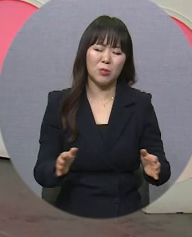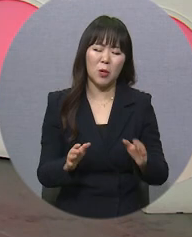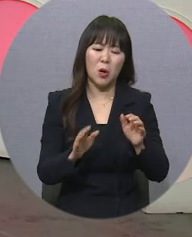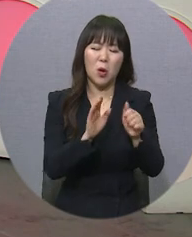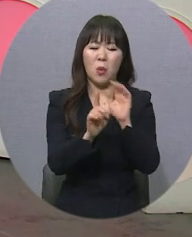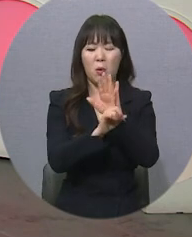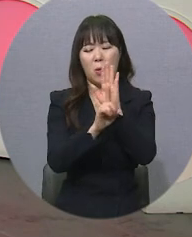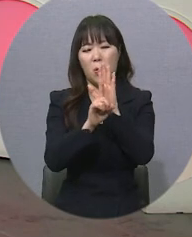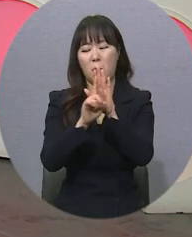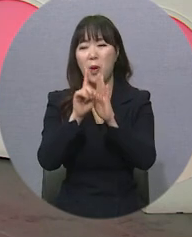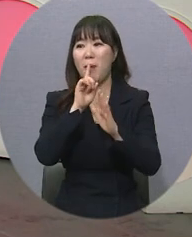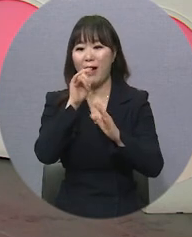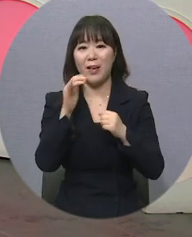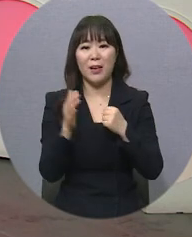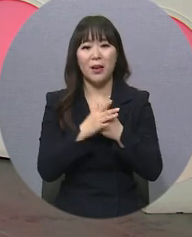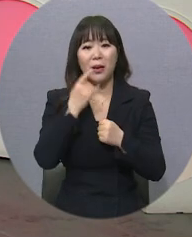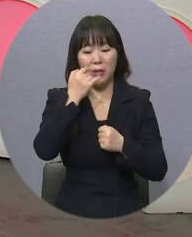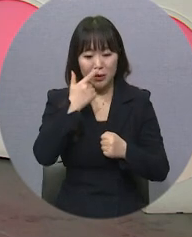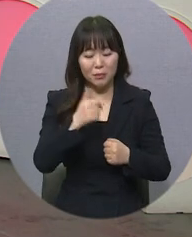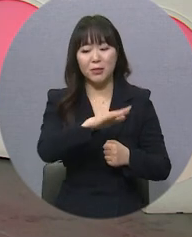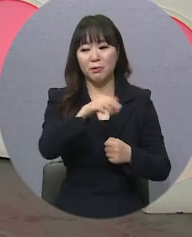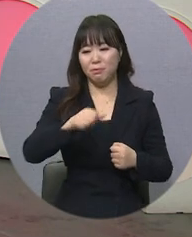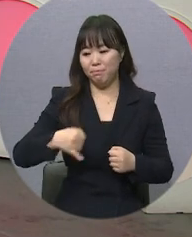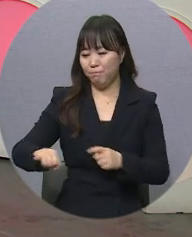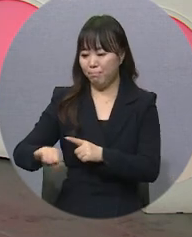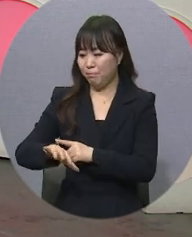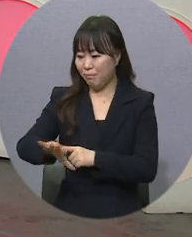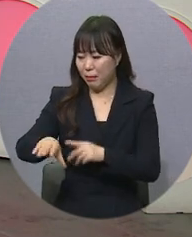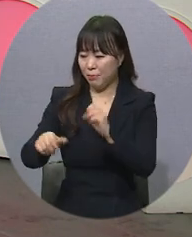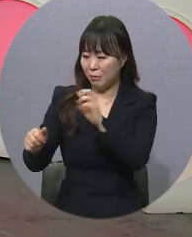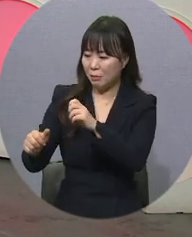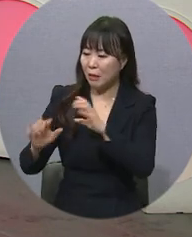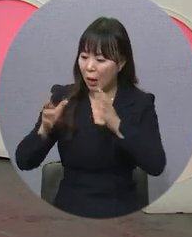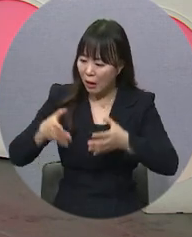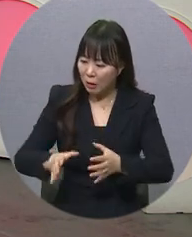보고 계신 우리 어머니 아버님들 자녀분들에게